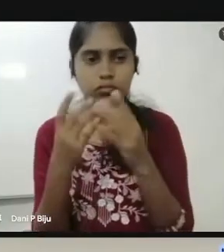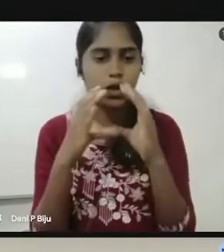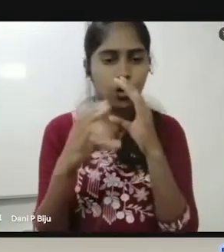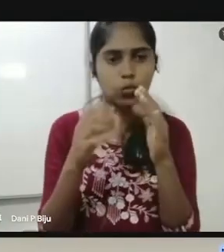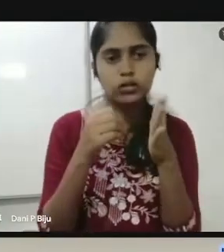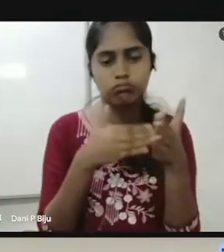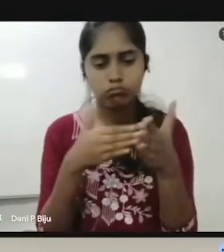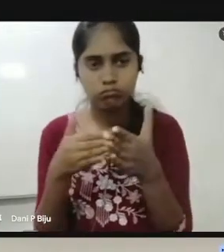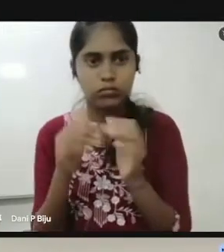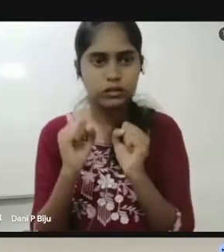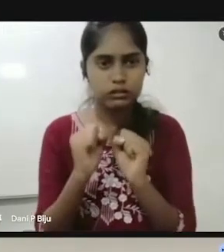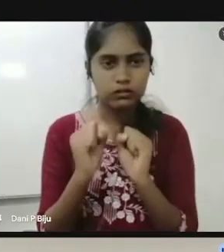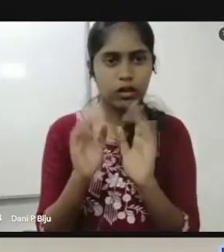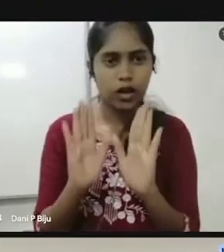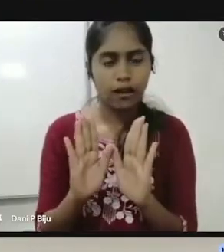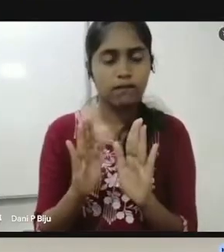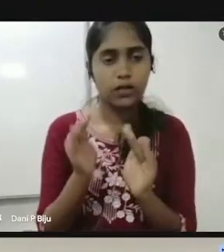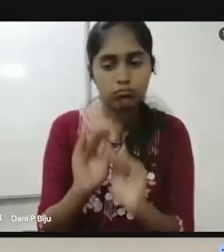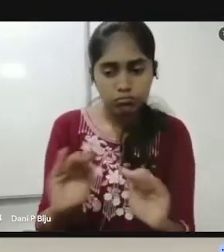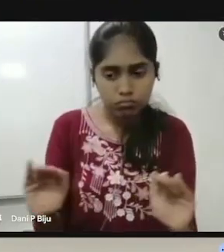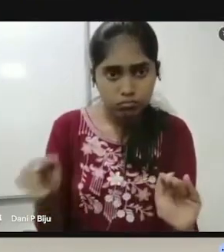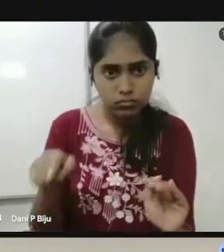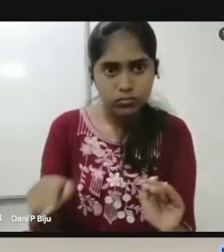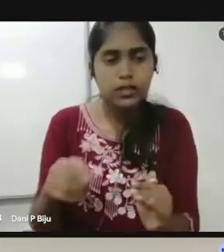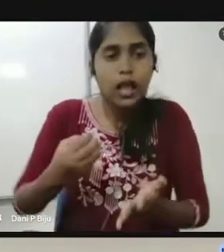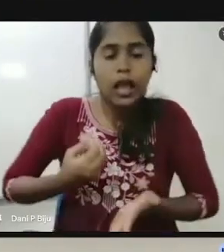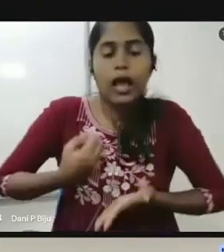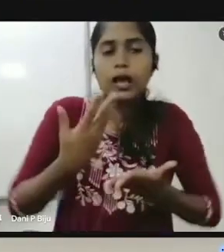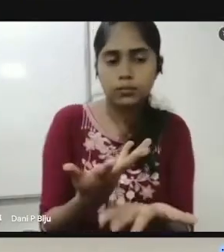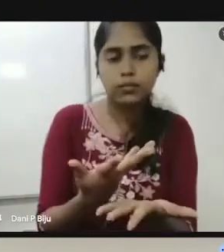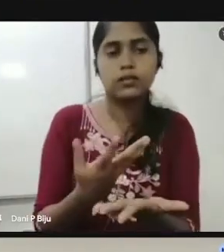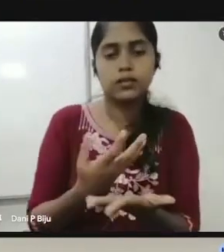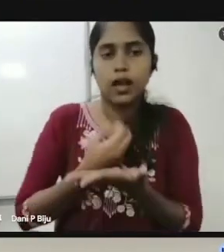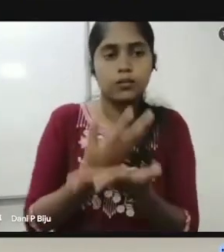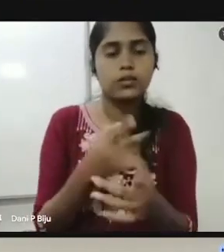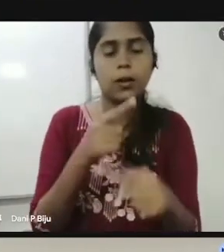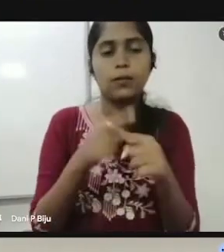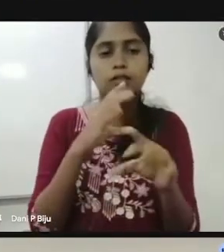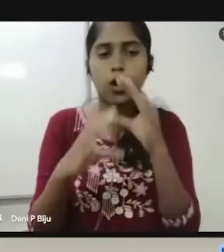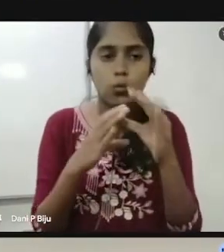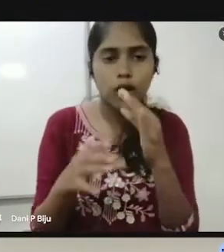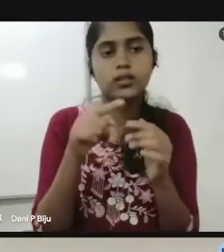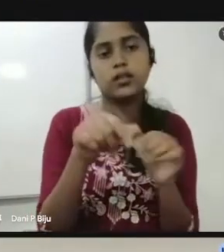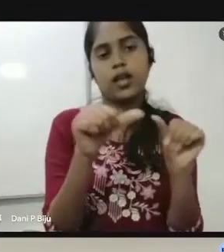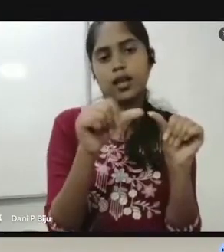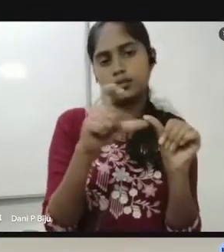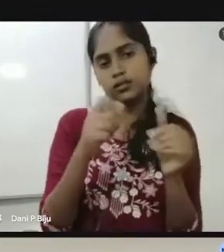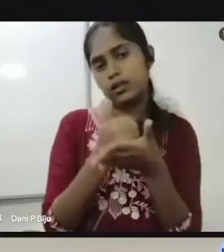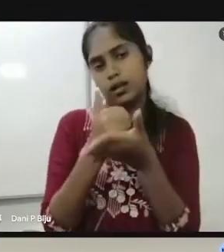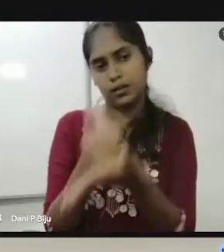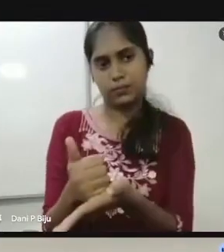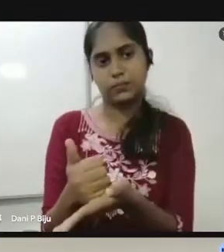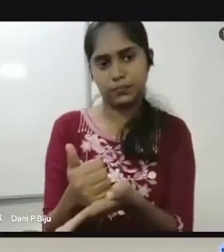ഭാഷ മനസ്സിലാക്കാനും ഭാഷ പ്രകടിപ്പിക്കാനും ഉള്ളൊരു മാർഗം AC നമുക്ക് ഉപയോഗിക്കാം. അതേപോലെ തന്നെ ലാംഗ്വേജ് കുറച്ചുള്ള,